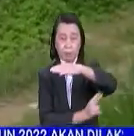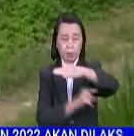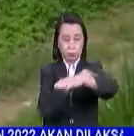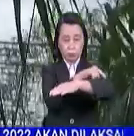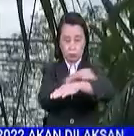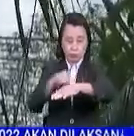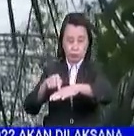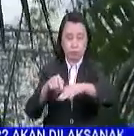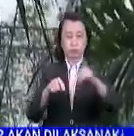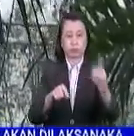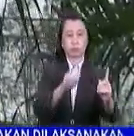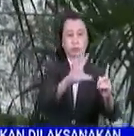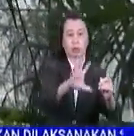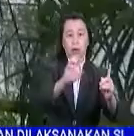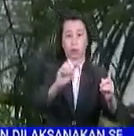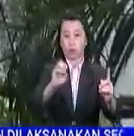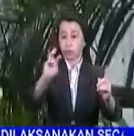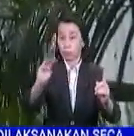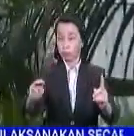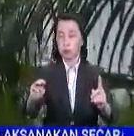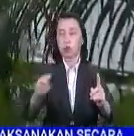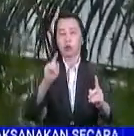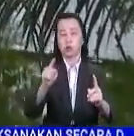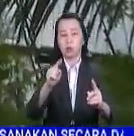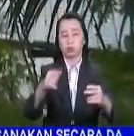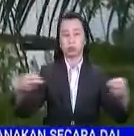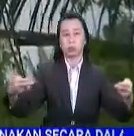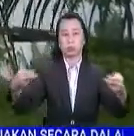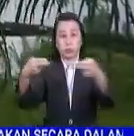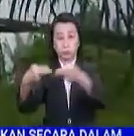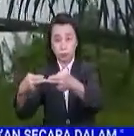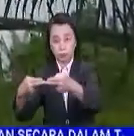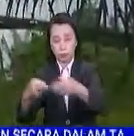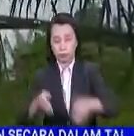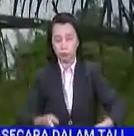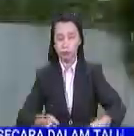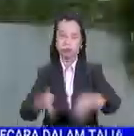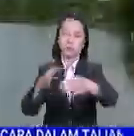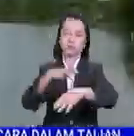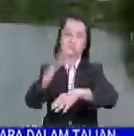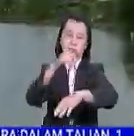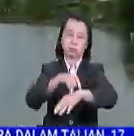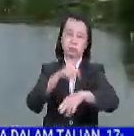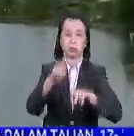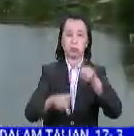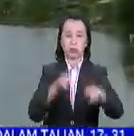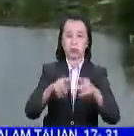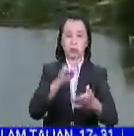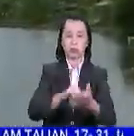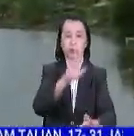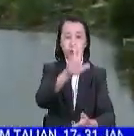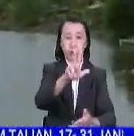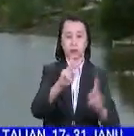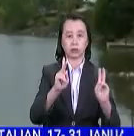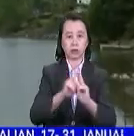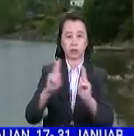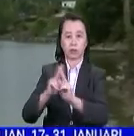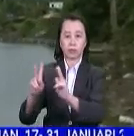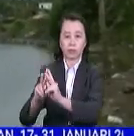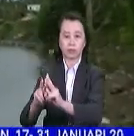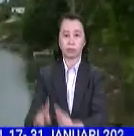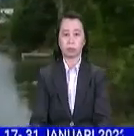kira-kira 150 meter ini merupakan penghubung dan laluan alternatif penduduk di tiga kampung.